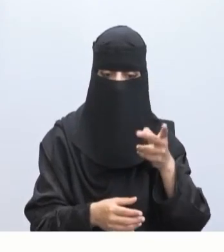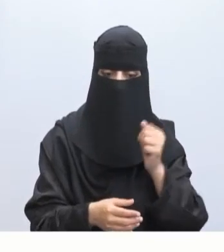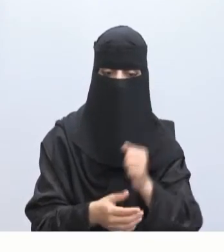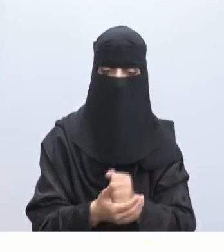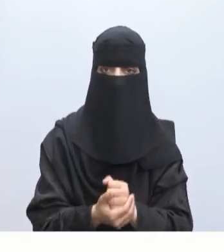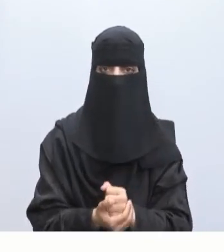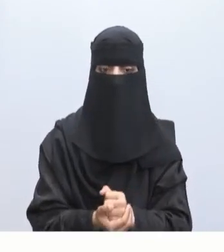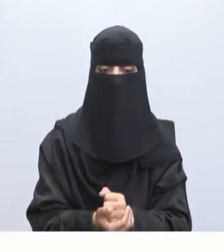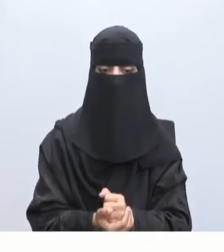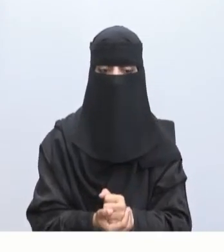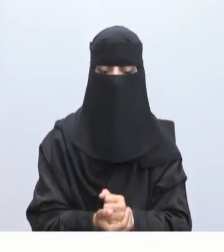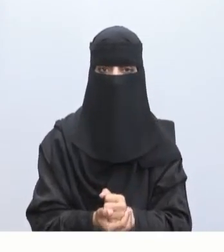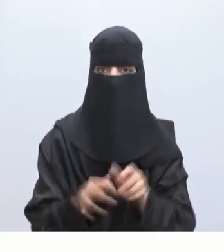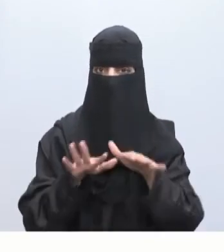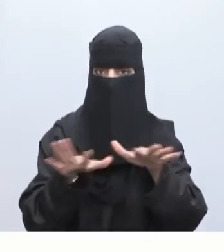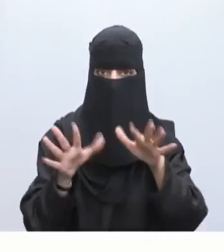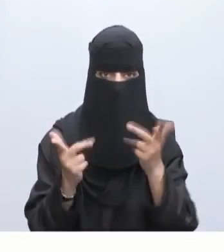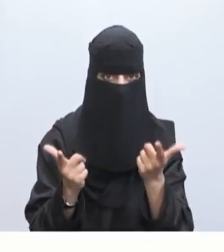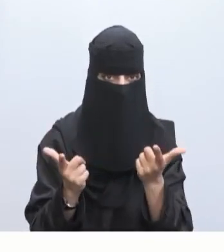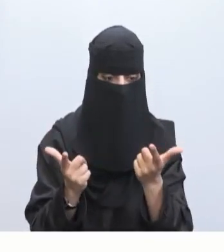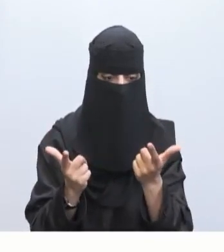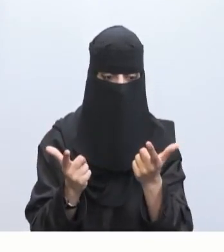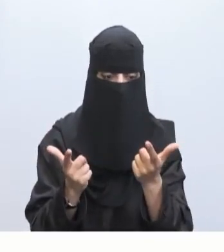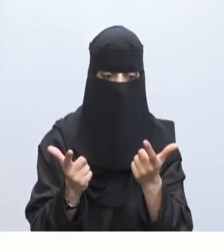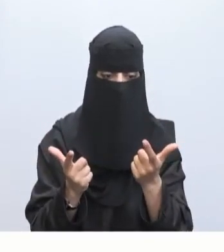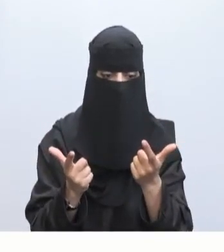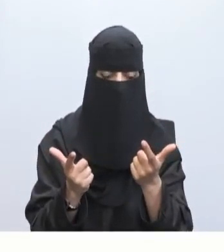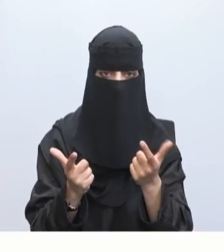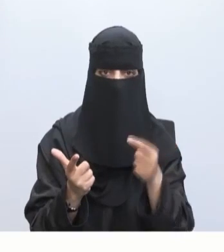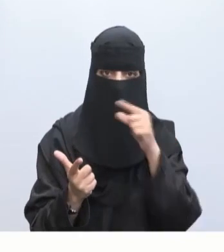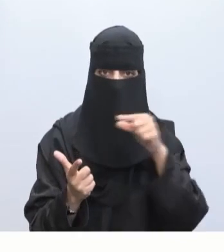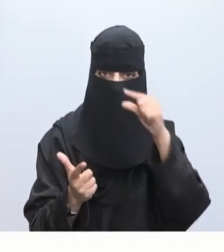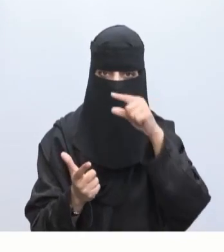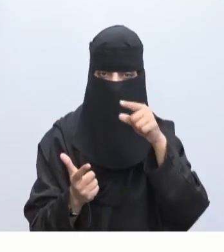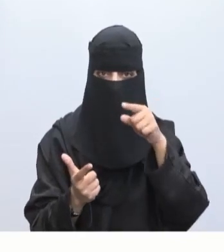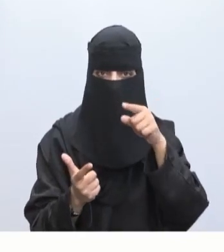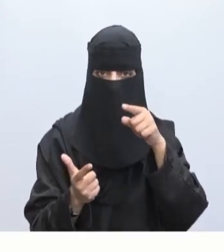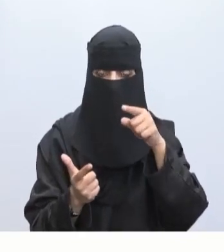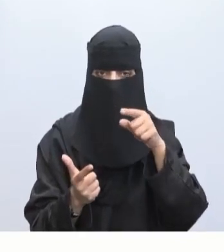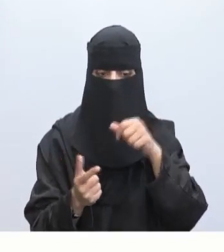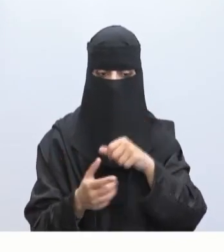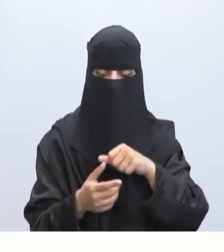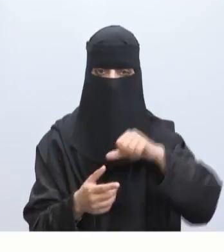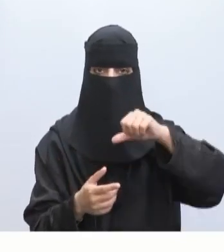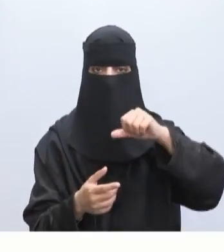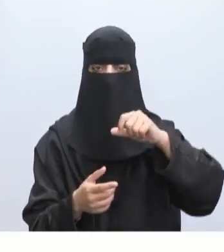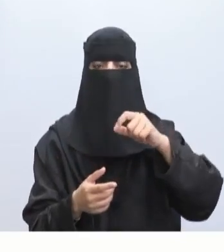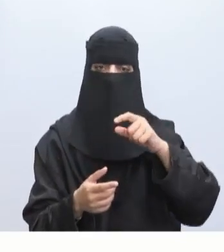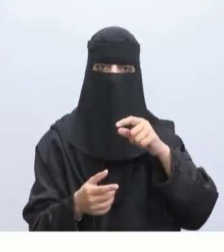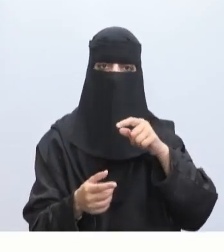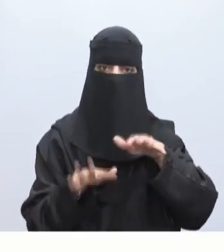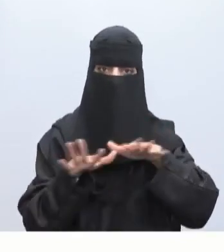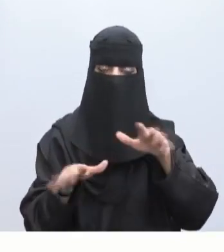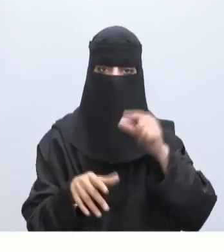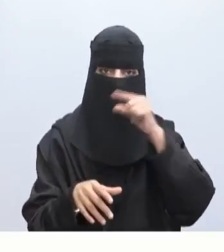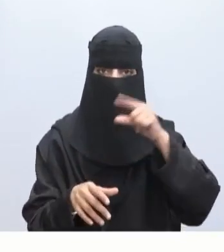والخرافات ونشر ماذا احسنتم نشر الدين الصحيح